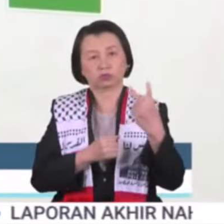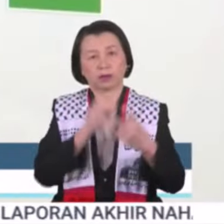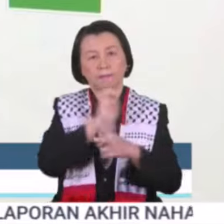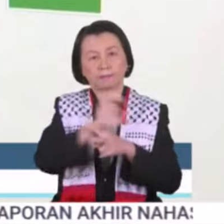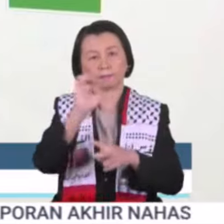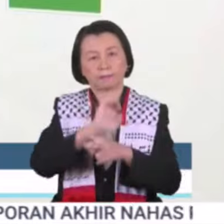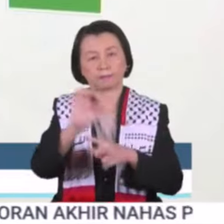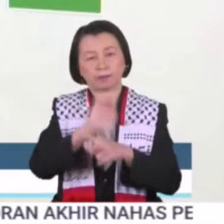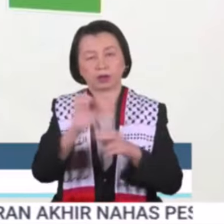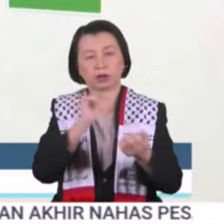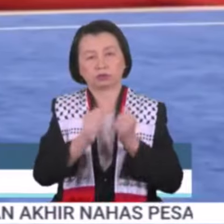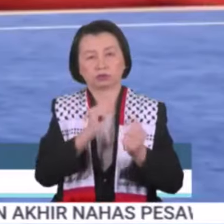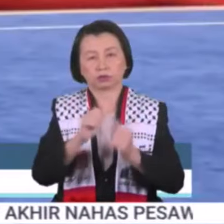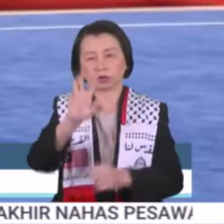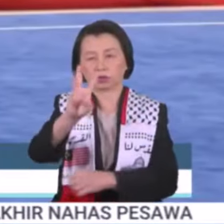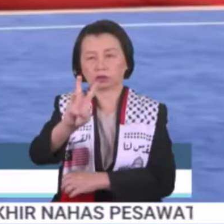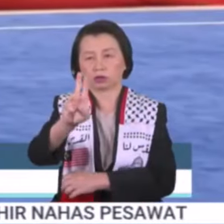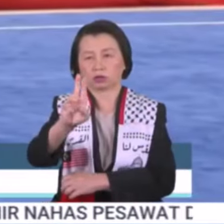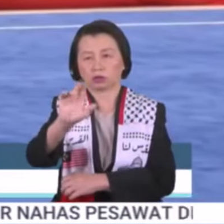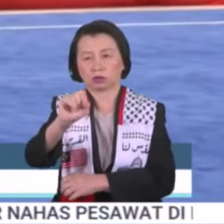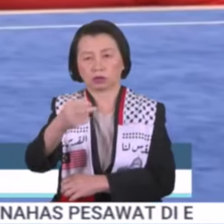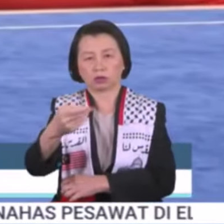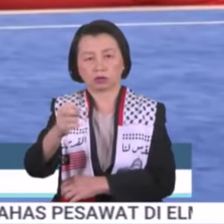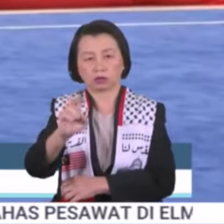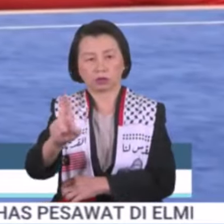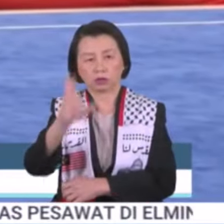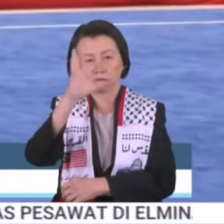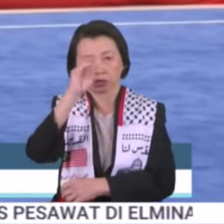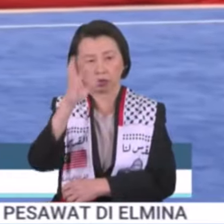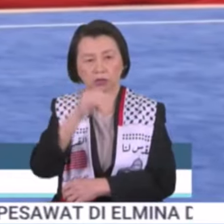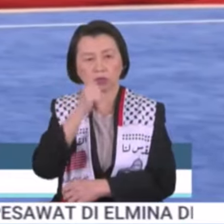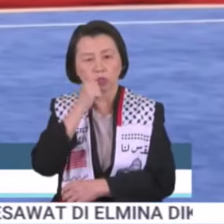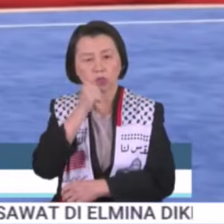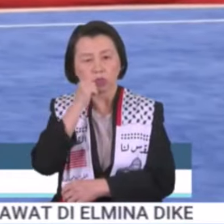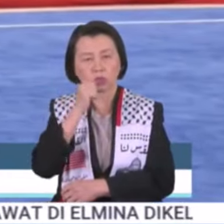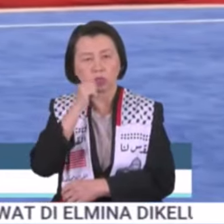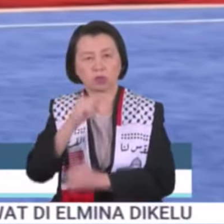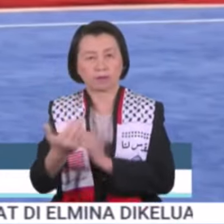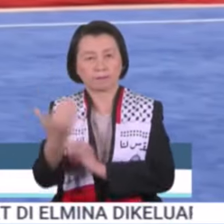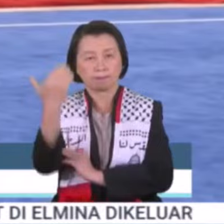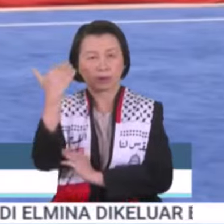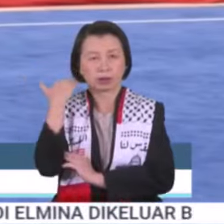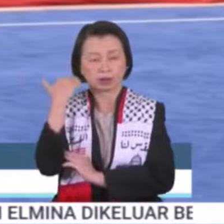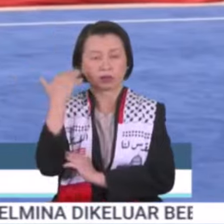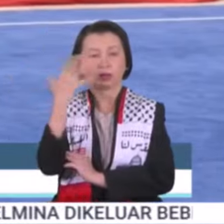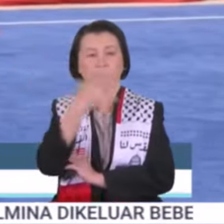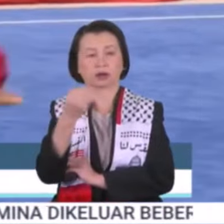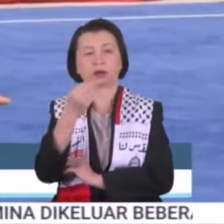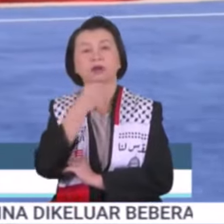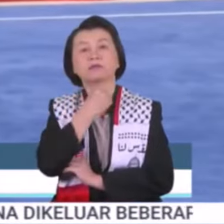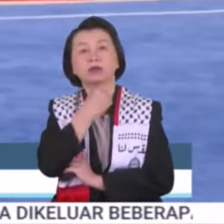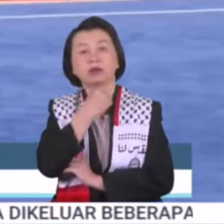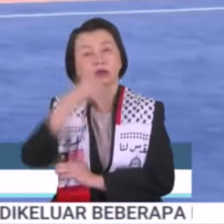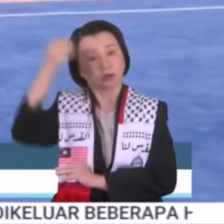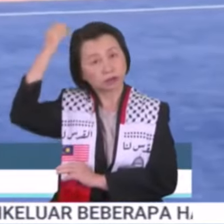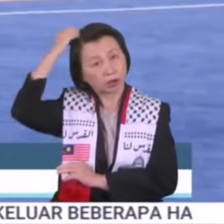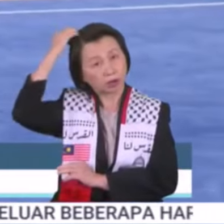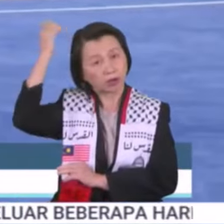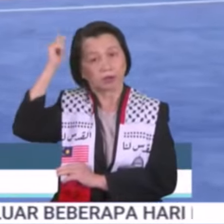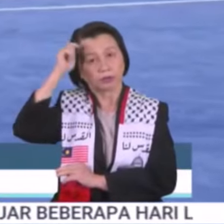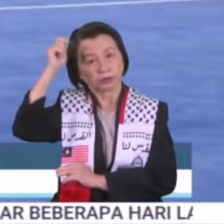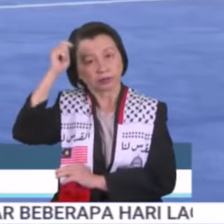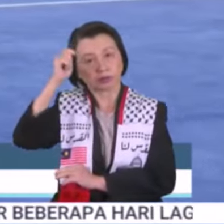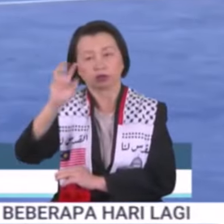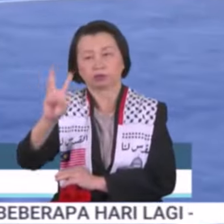emas menerusi sukan wushu dalam acara nankuan lelaki dan wanita di sebelah pagi. Selain itu, Perak, Selangor, Terengganu